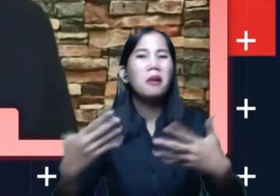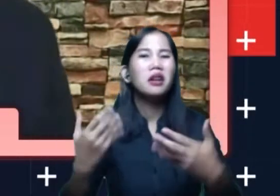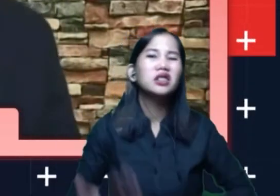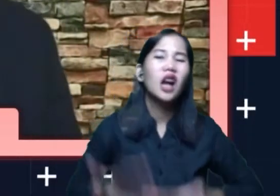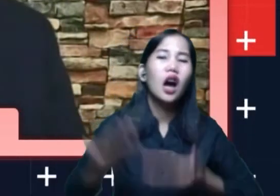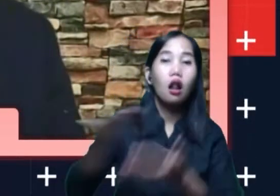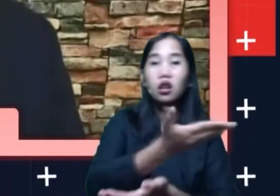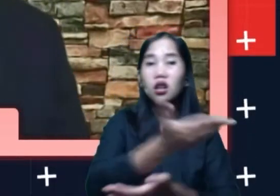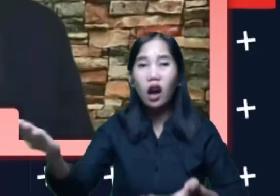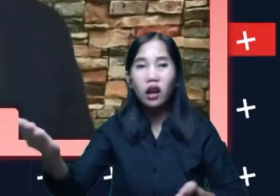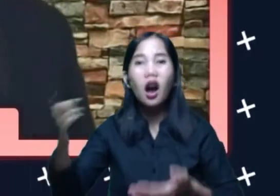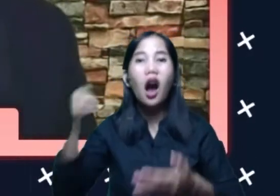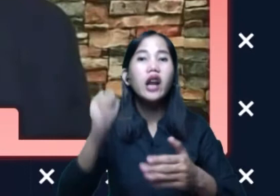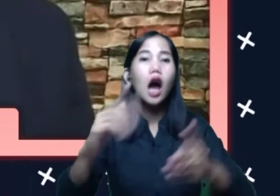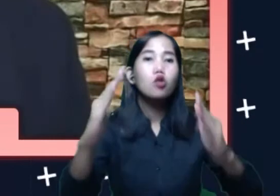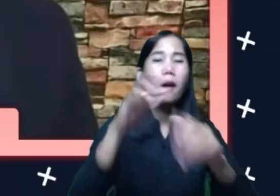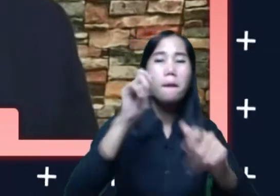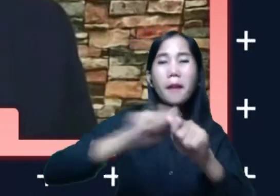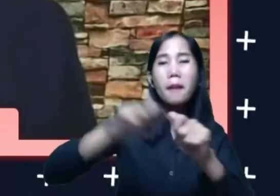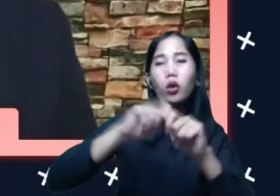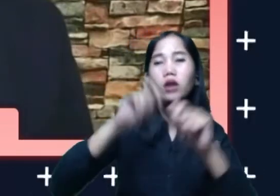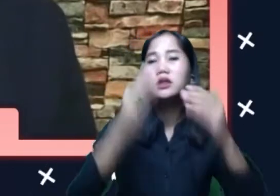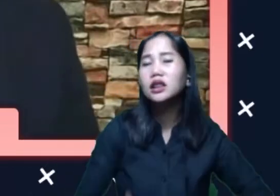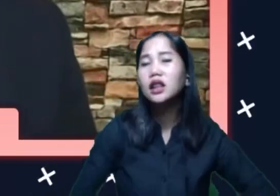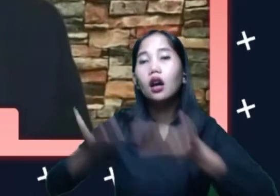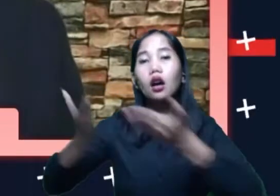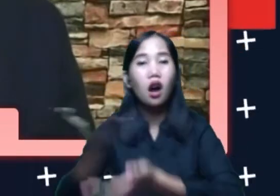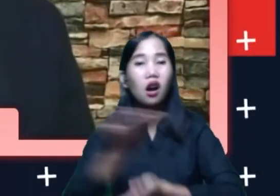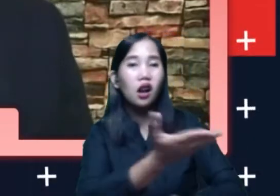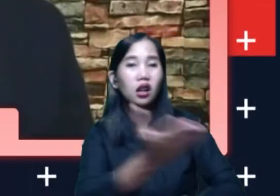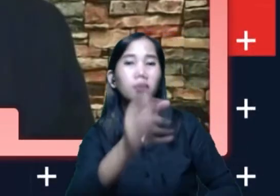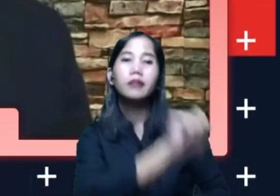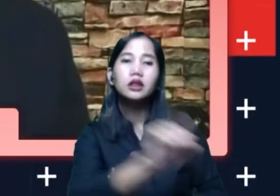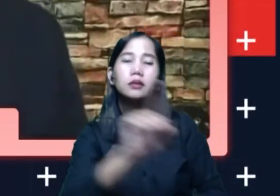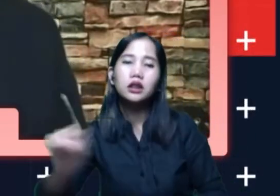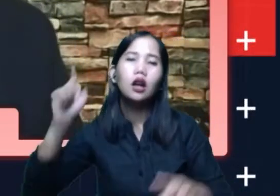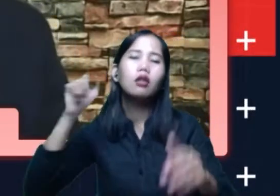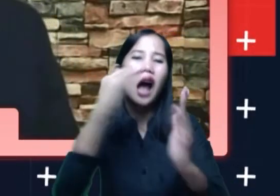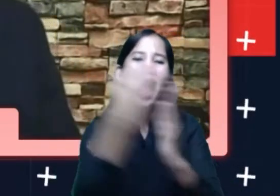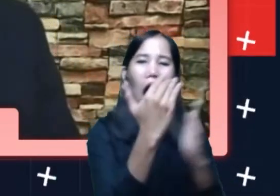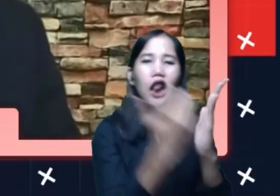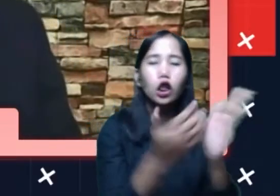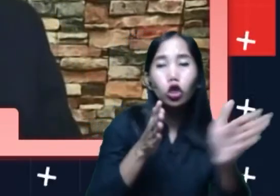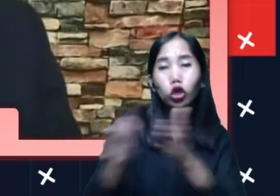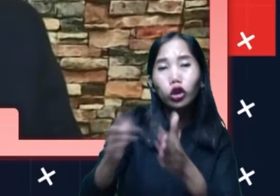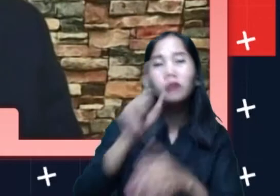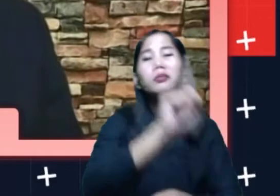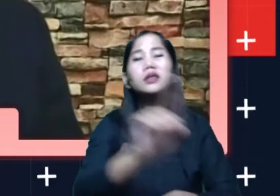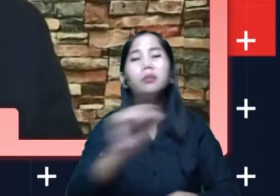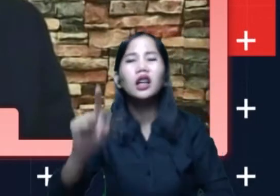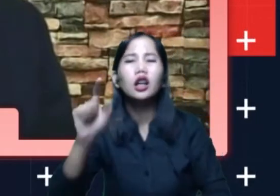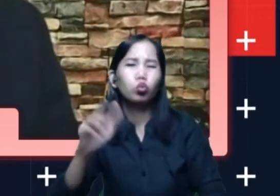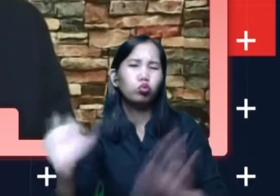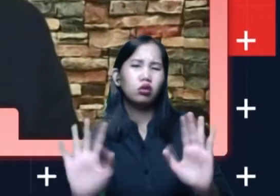zaman jemaat yang mula-mula, gereja itu tetap bersatu walaupun berkembang. Pada waktu ada masalah di Antiochia, saya